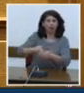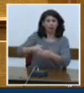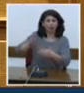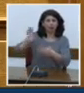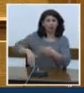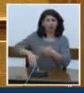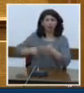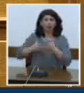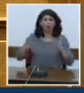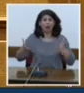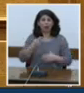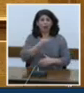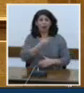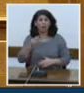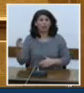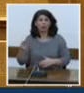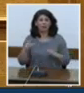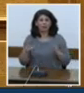μεγάλα ζητούμενα.